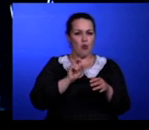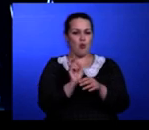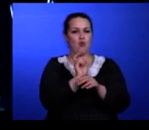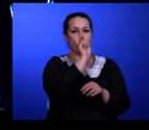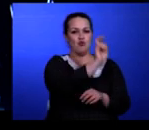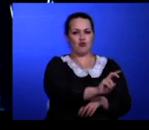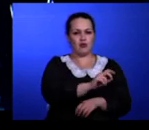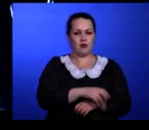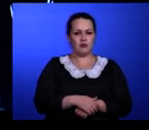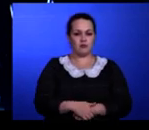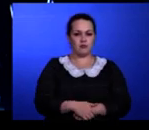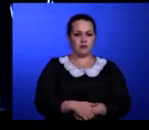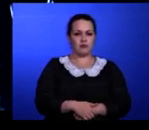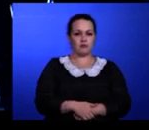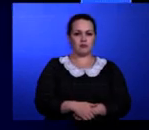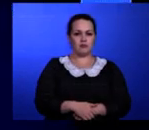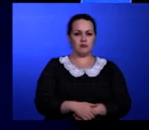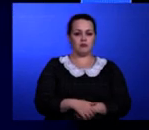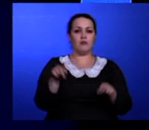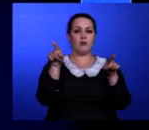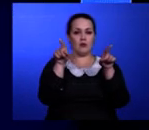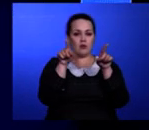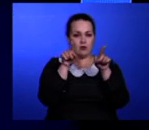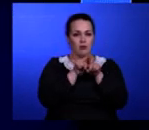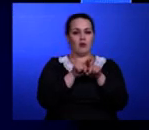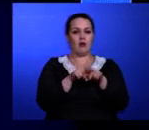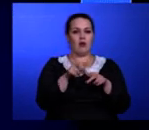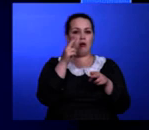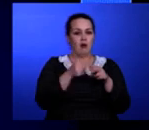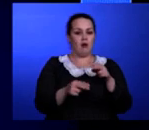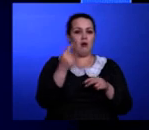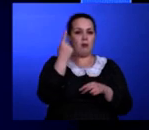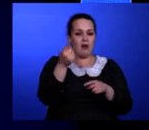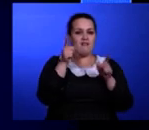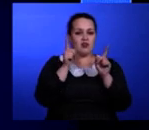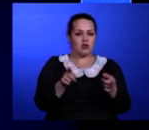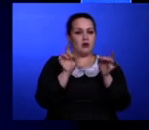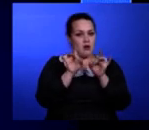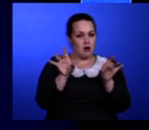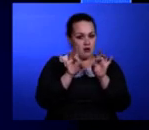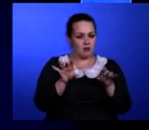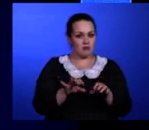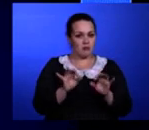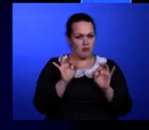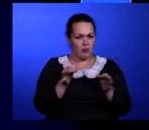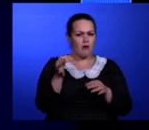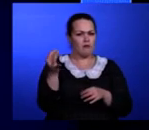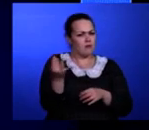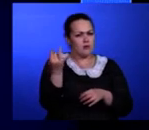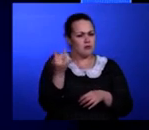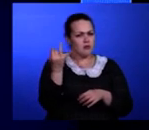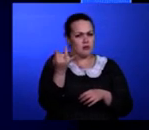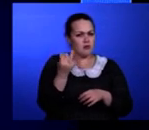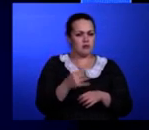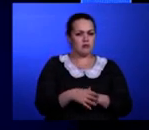вот так ребята заканчивается первая часть рассказа правда интересный рассказ